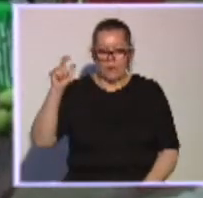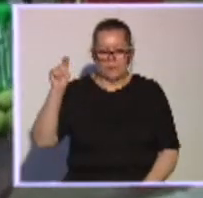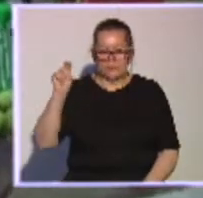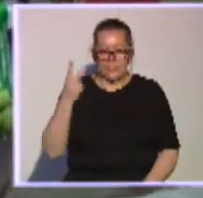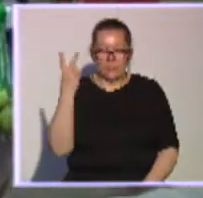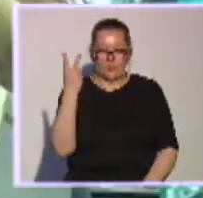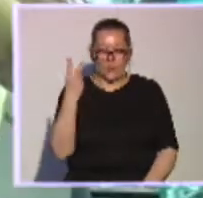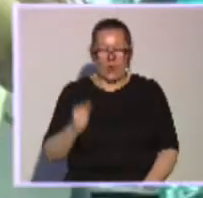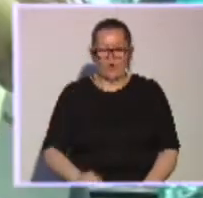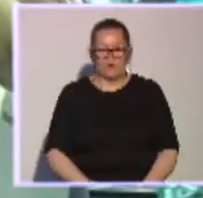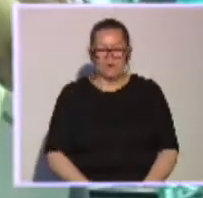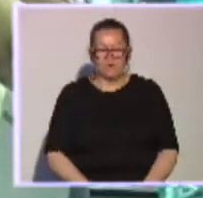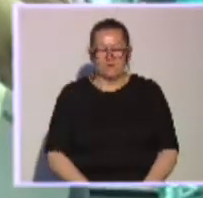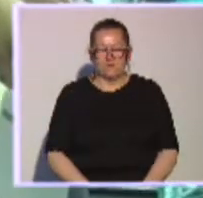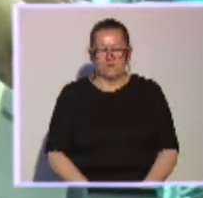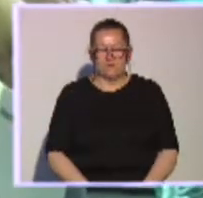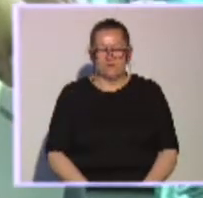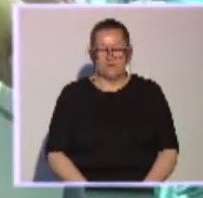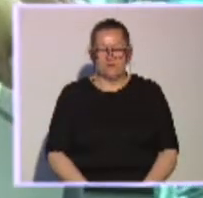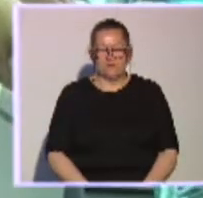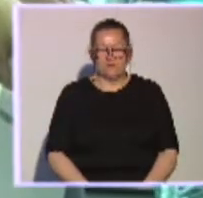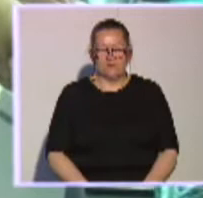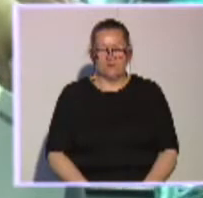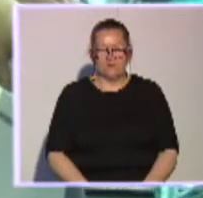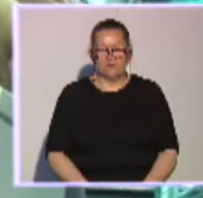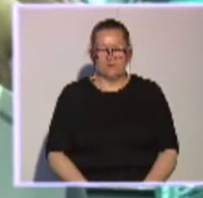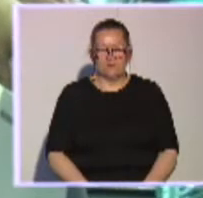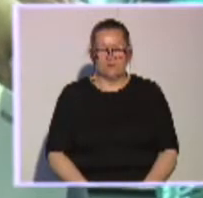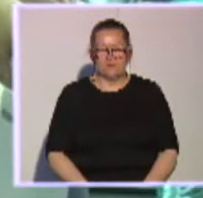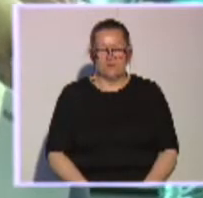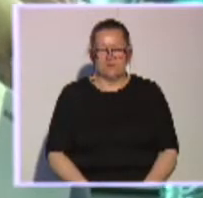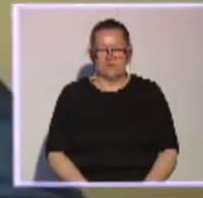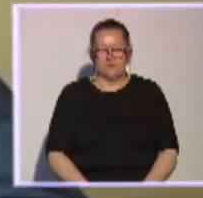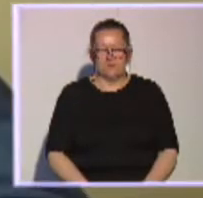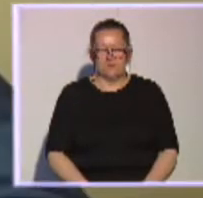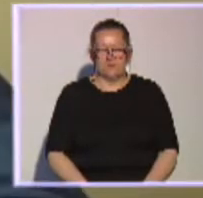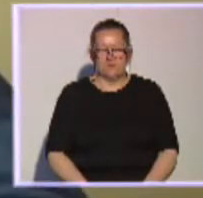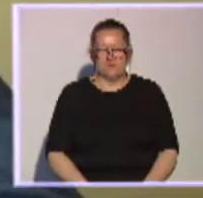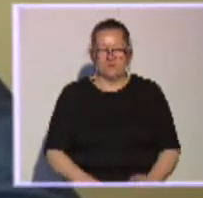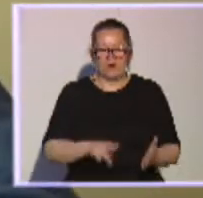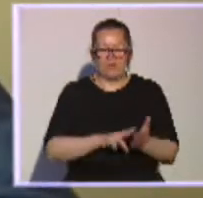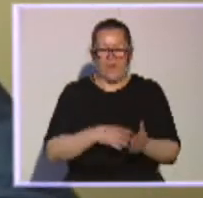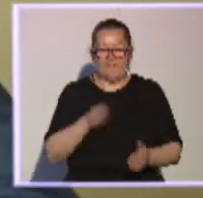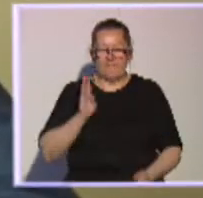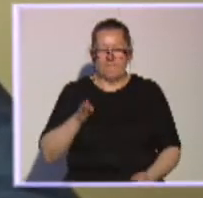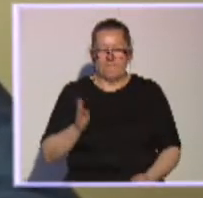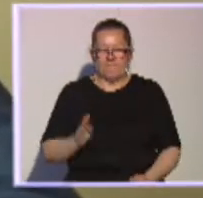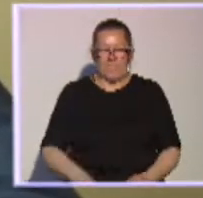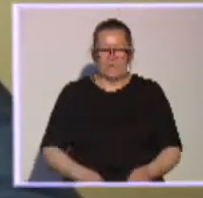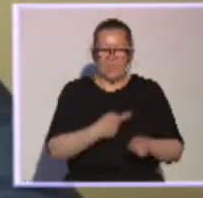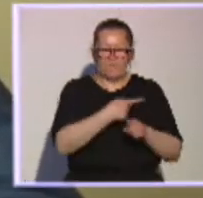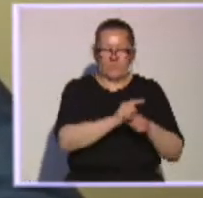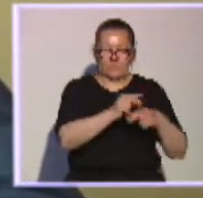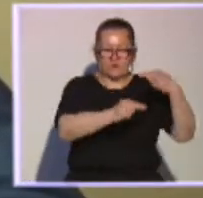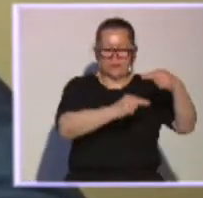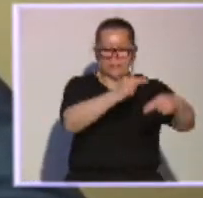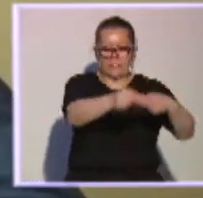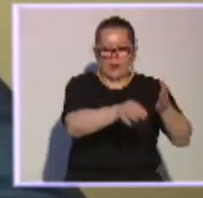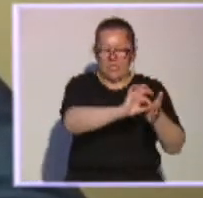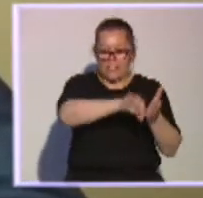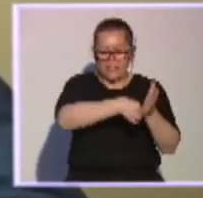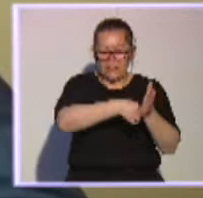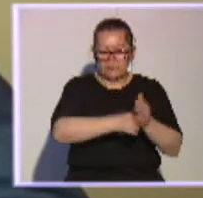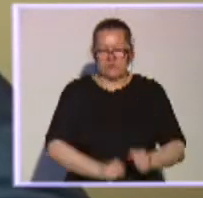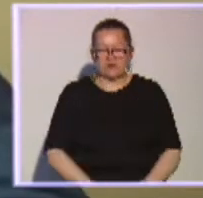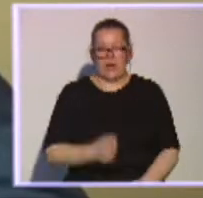2 produse tradiționale, sunt înregistrate în județul Olt. La nivelul județului Vâlcea avem 14 produse tradiționale din